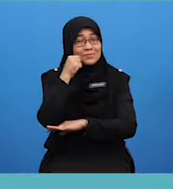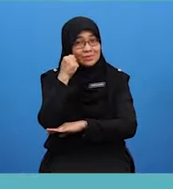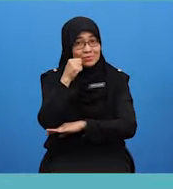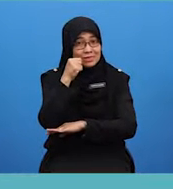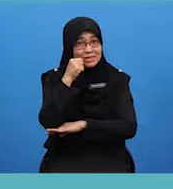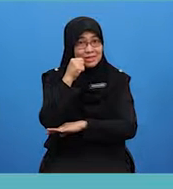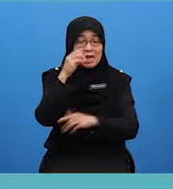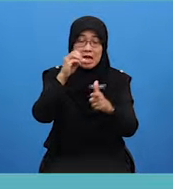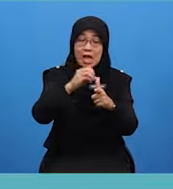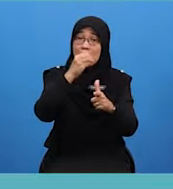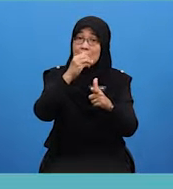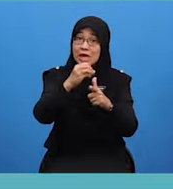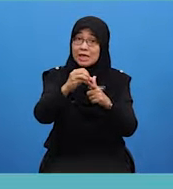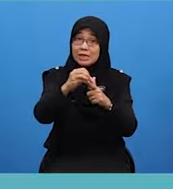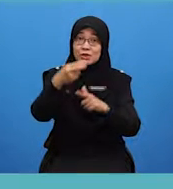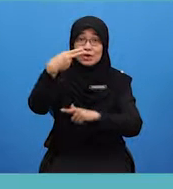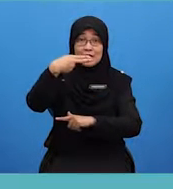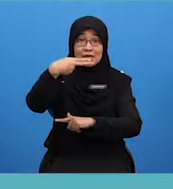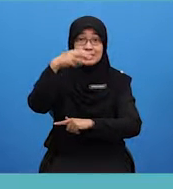perempuan atau huruf dia